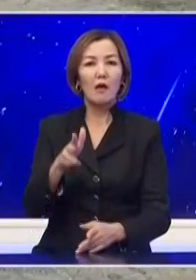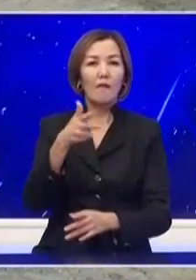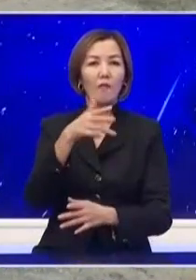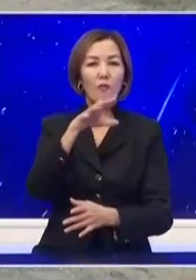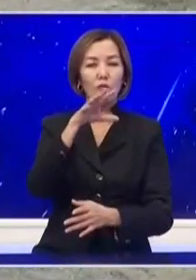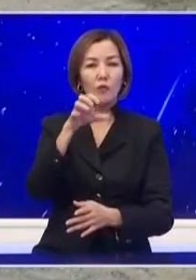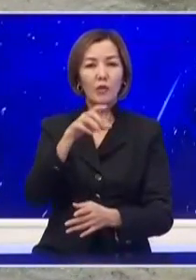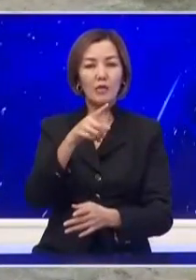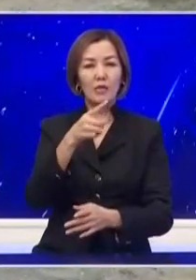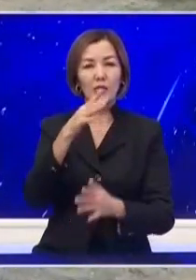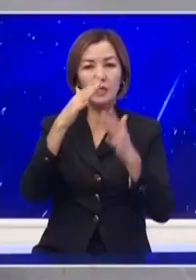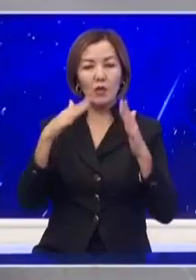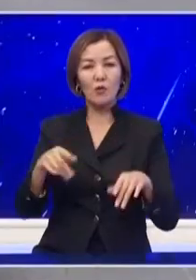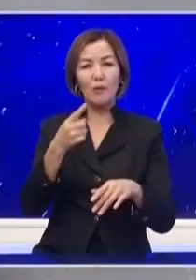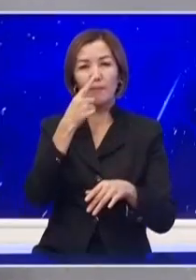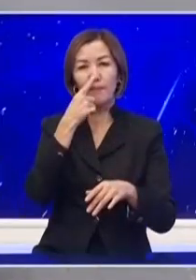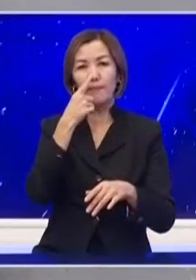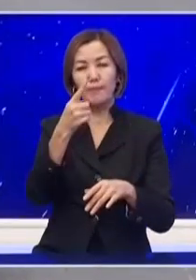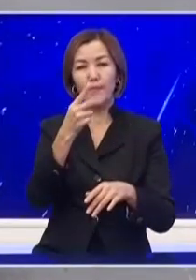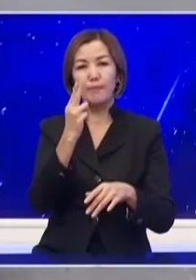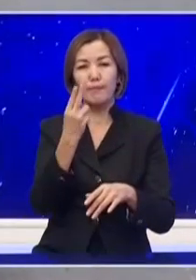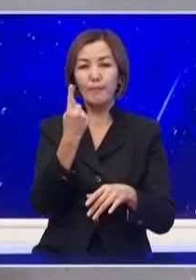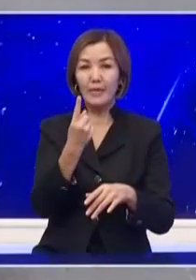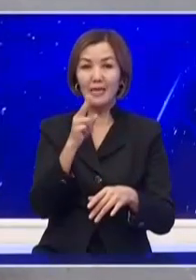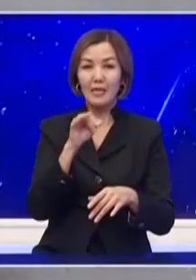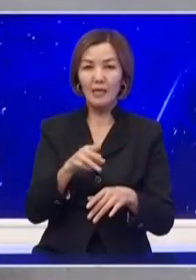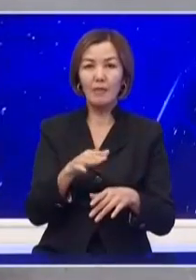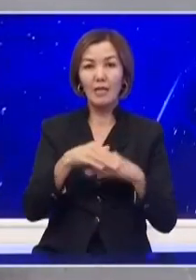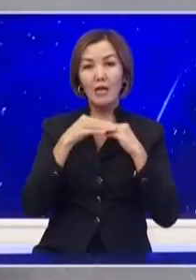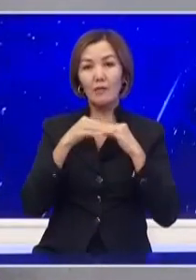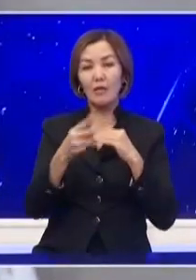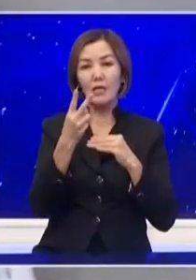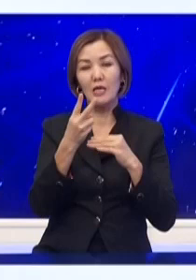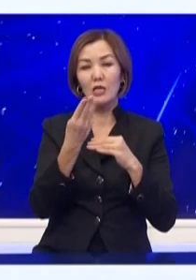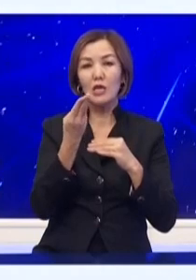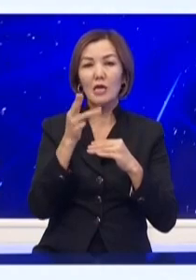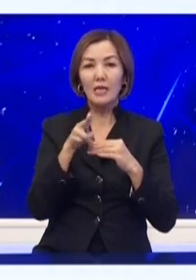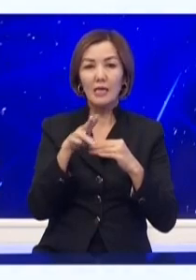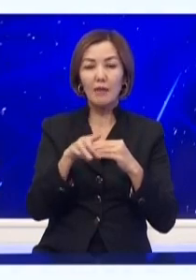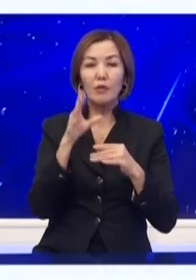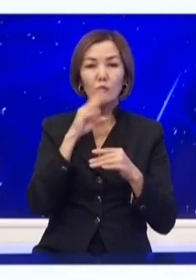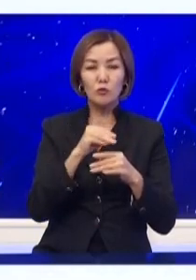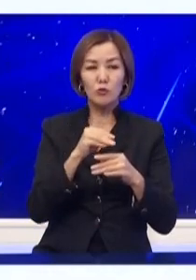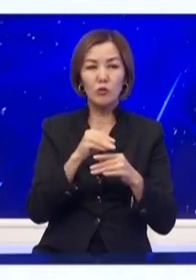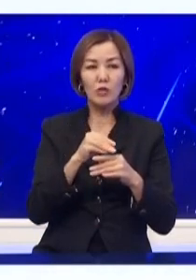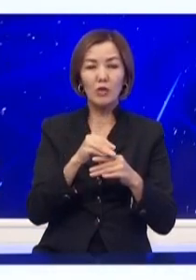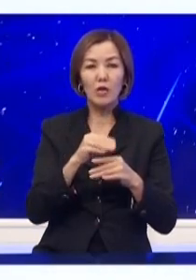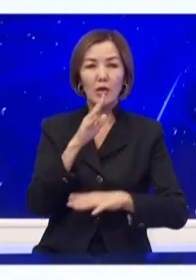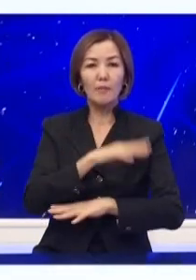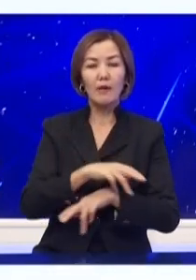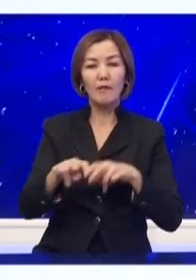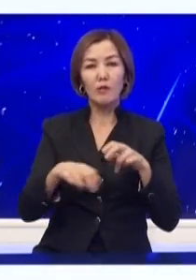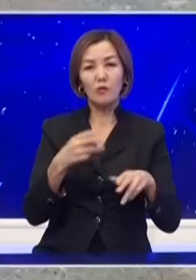аймақта бір шақырым қашықтыққа ұшып бара алады. Ал жазық алқапта 2 шақырымға дейін ұшуға қауқарлы. Қысқасы, жол жүру тәртібін бұзған жүргізушілер